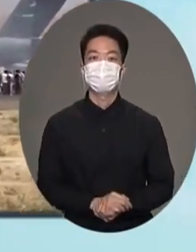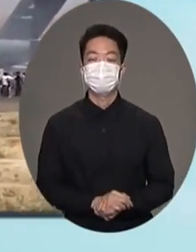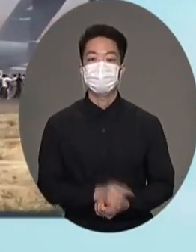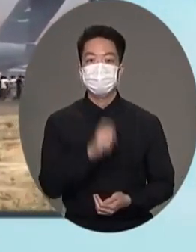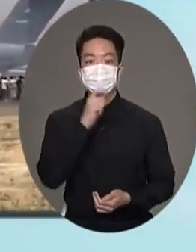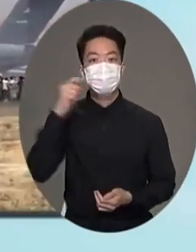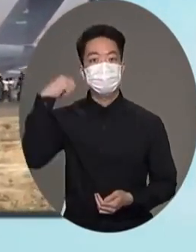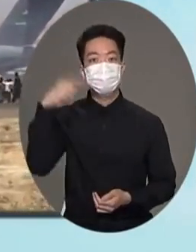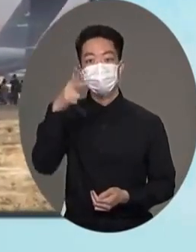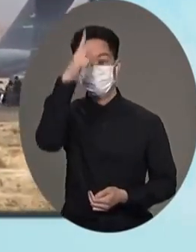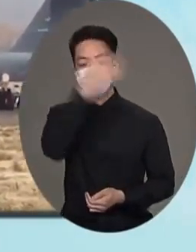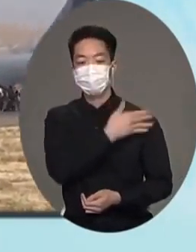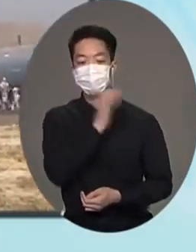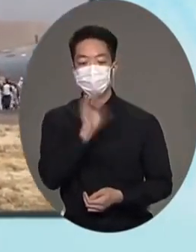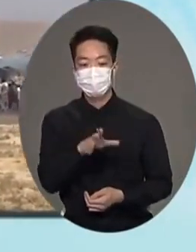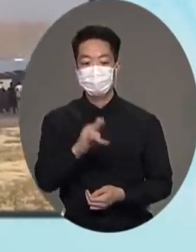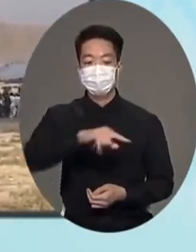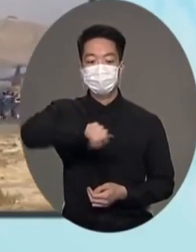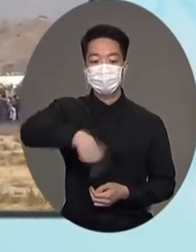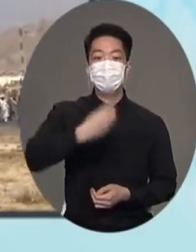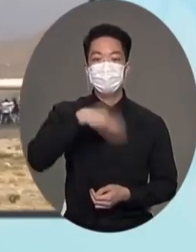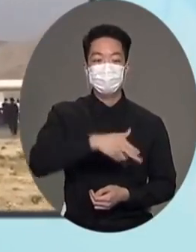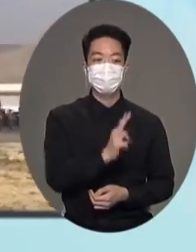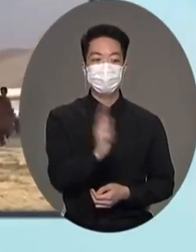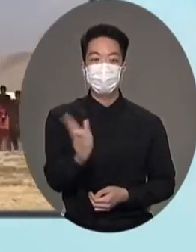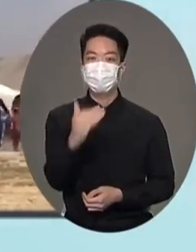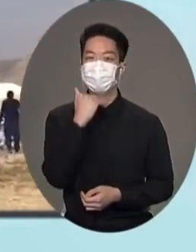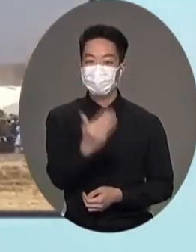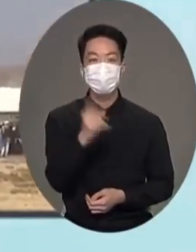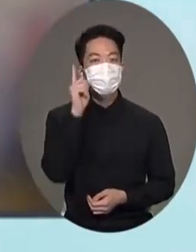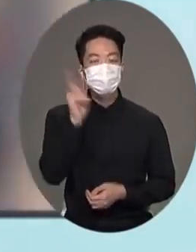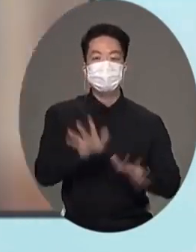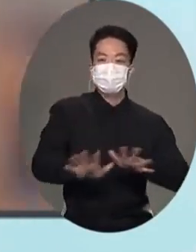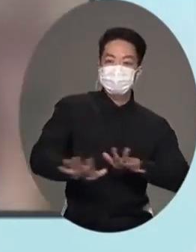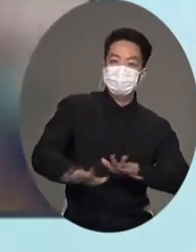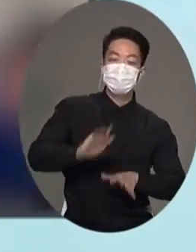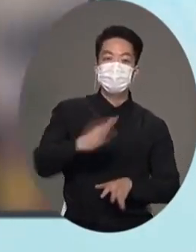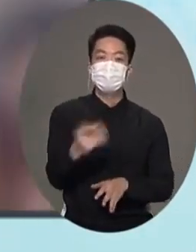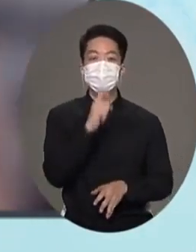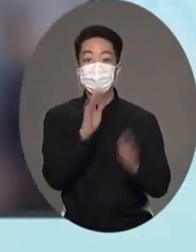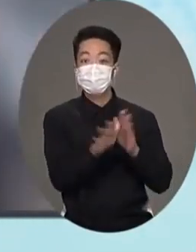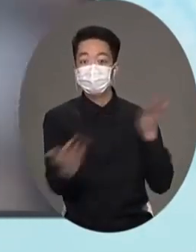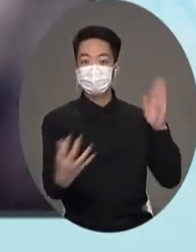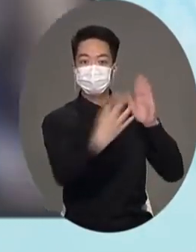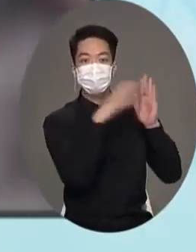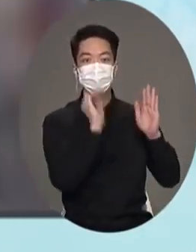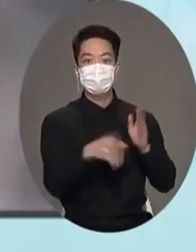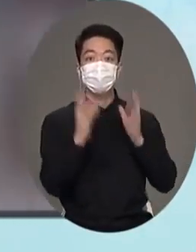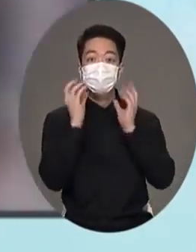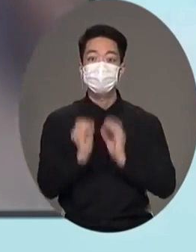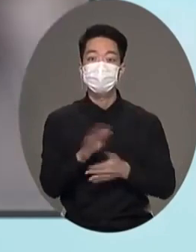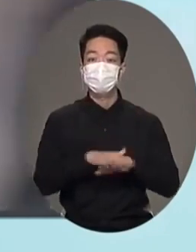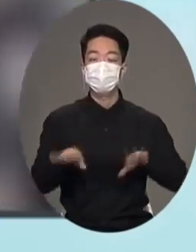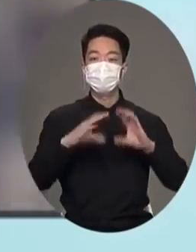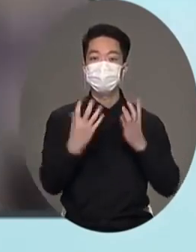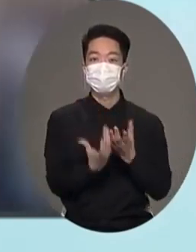有美国官员说美军在机场曾经鸣枪警告，试图控制秩序，但有报道就引述阿富汗安全部门